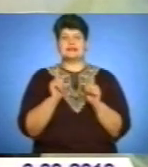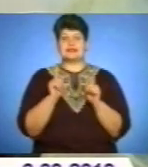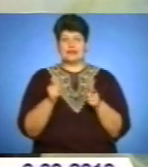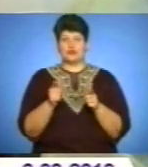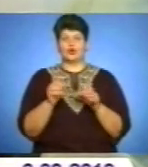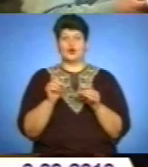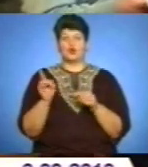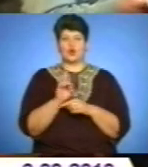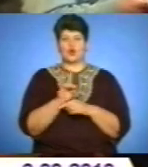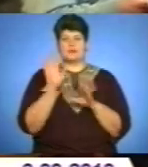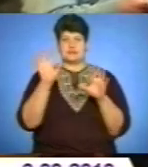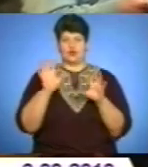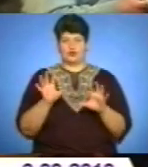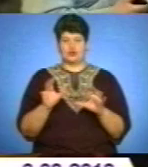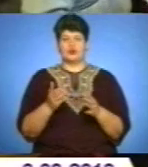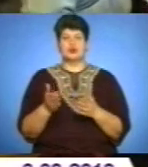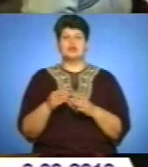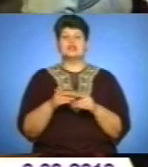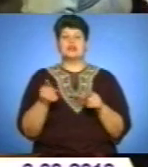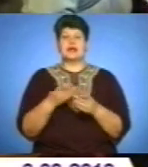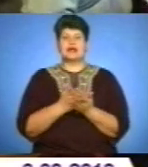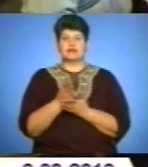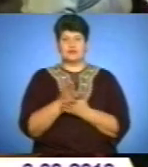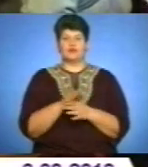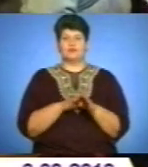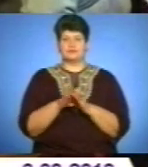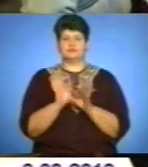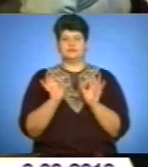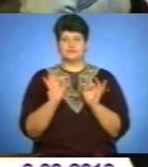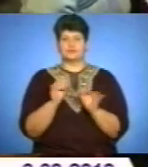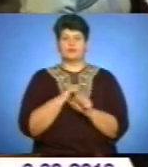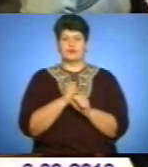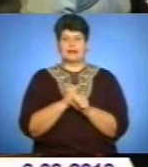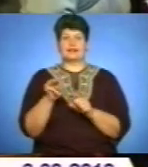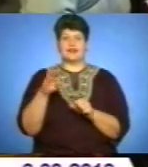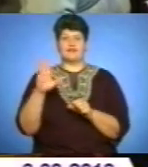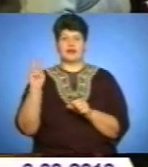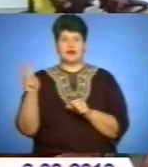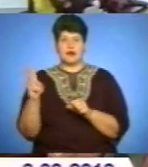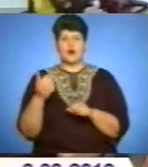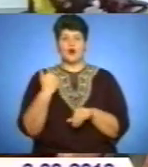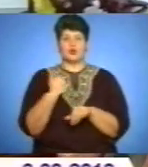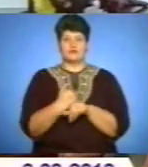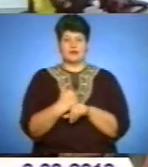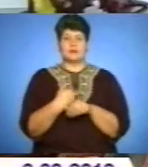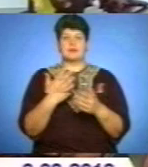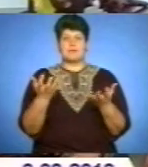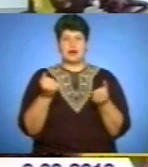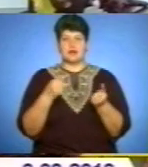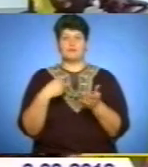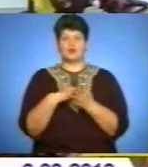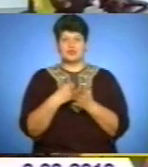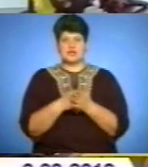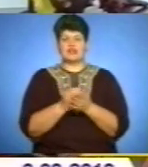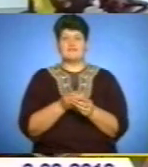норм закону. Серед шляхів до повноцінної роботи обласної територіальної виборчої комісії головний. Приймаємо бюджет,